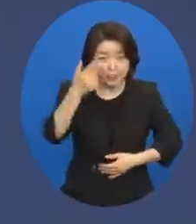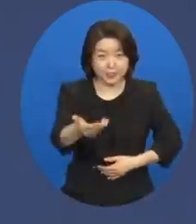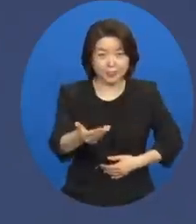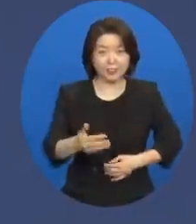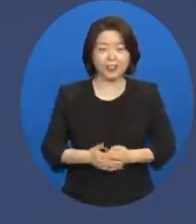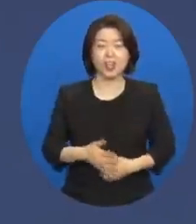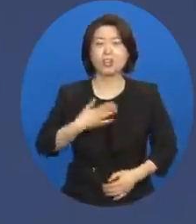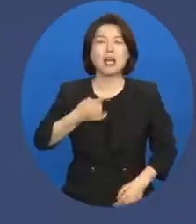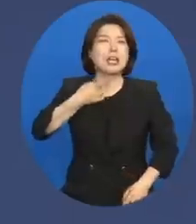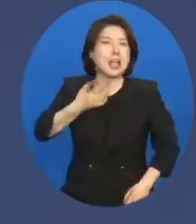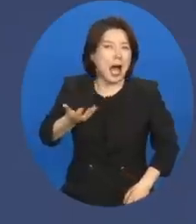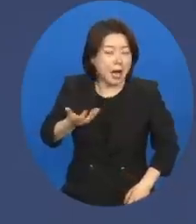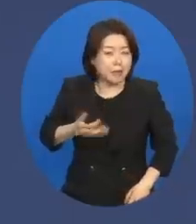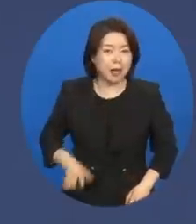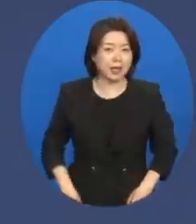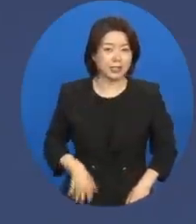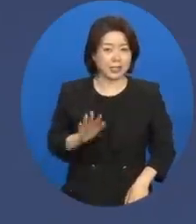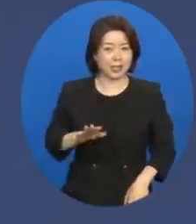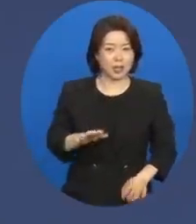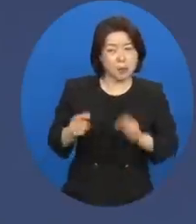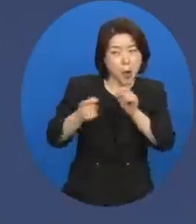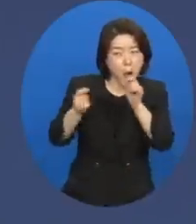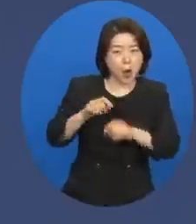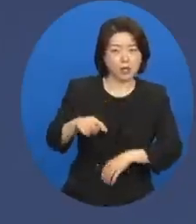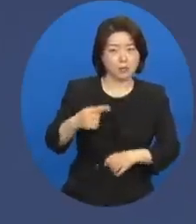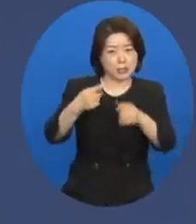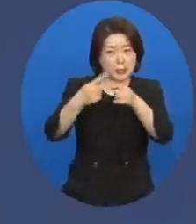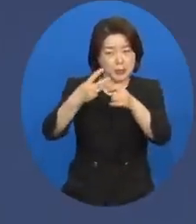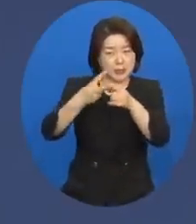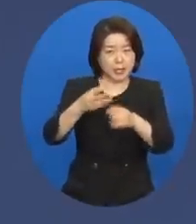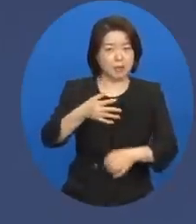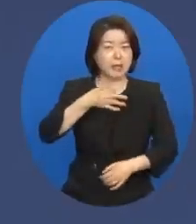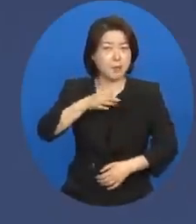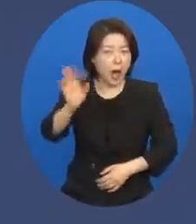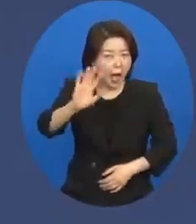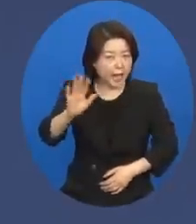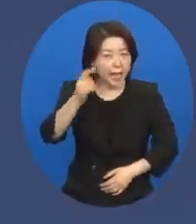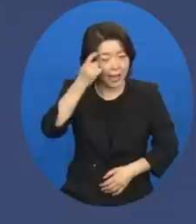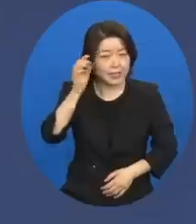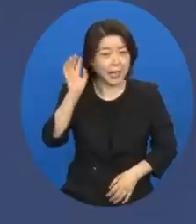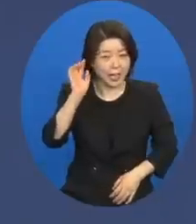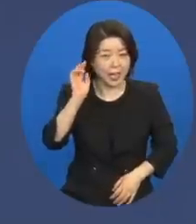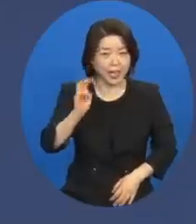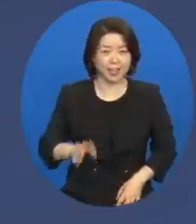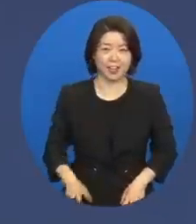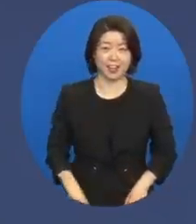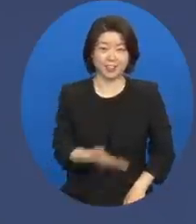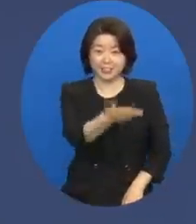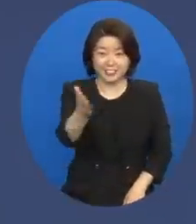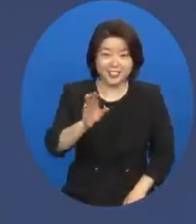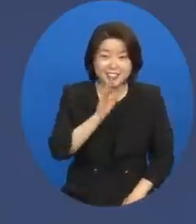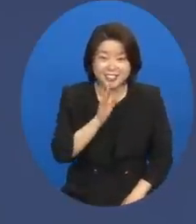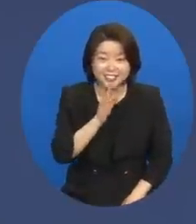저 목소리 쉬어서 이제는 조금 있으면 요번 세 번째는 목소리가 안 나올 거야 이렇게 생각하시죠?